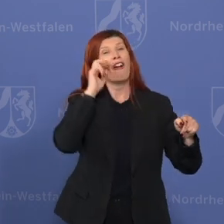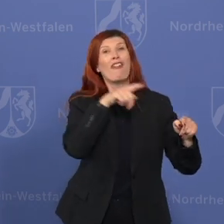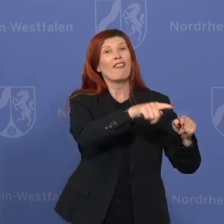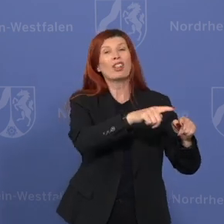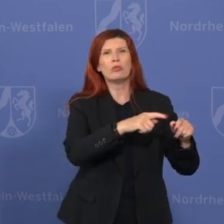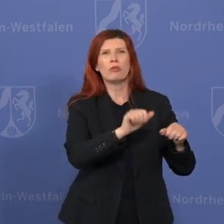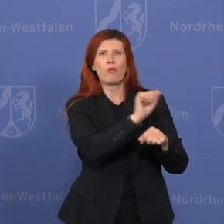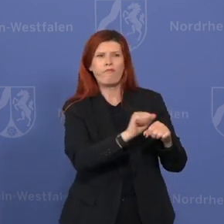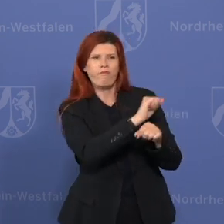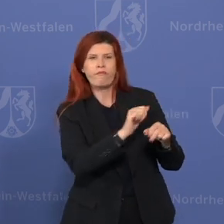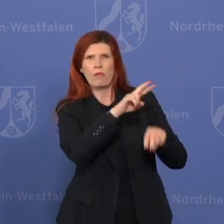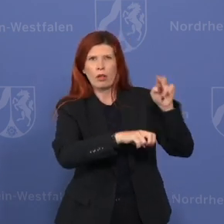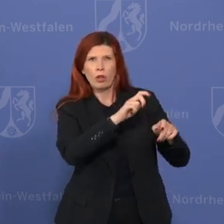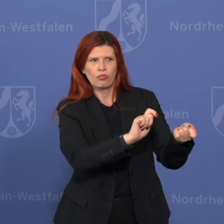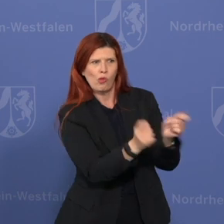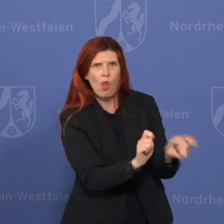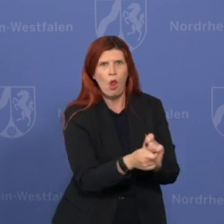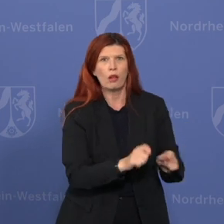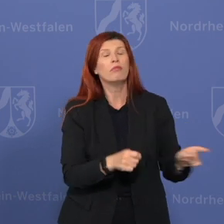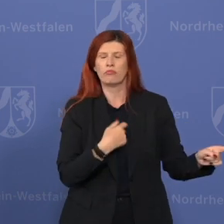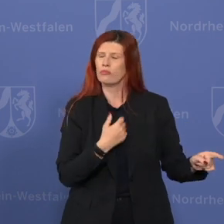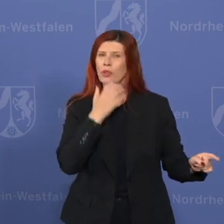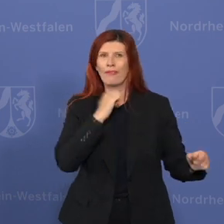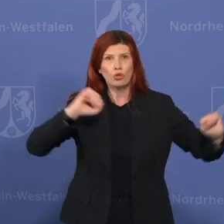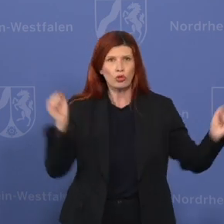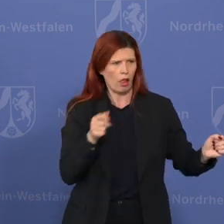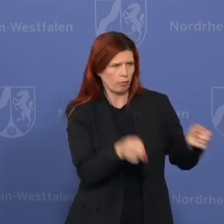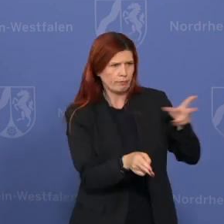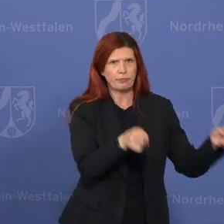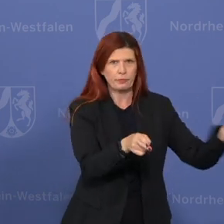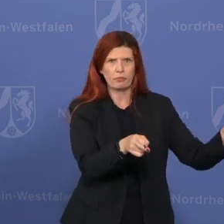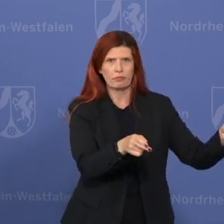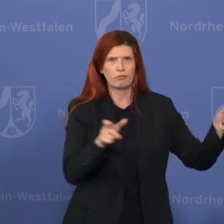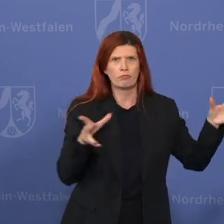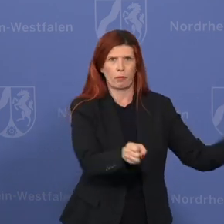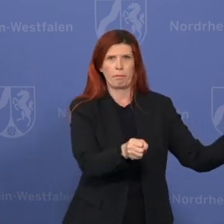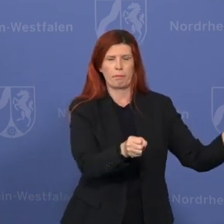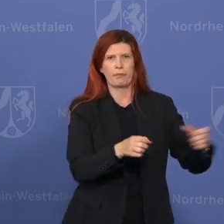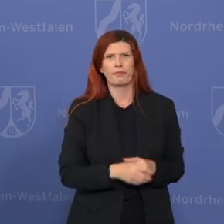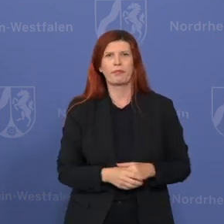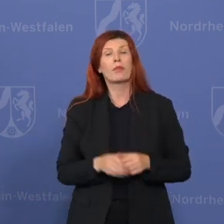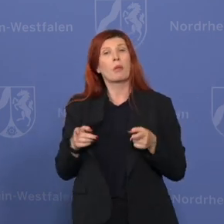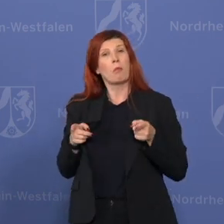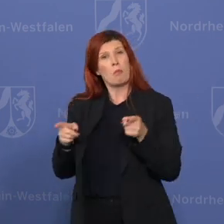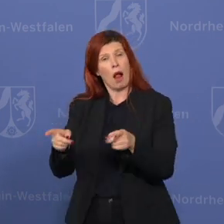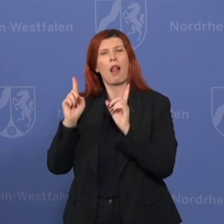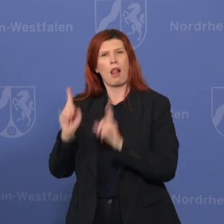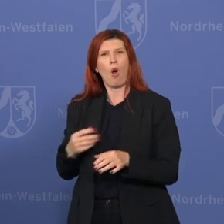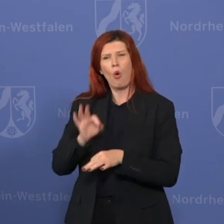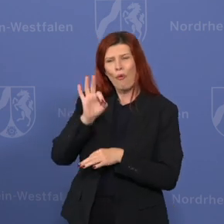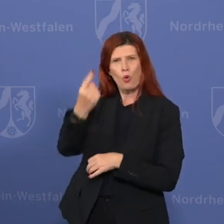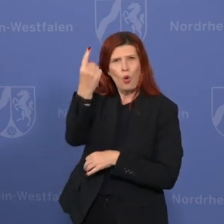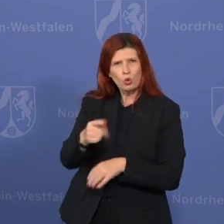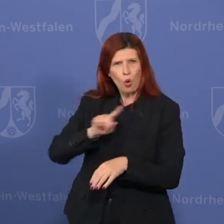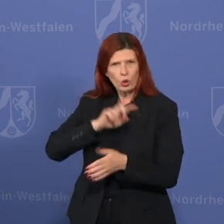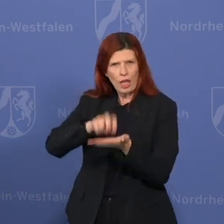kriminelle Machenschaften schnell reagieren zu können. Gleichzeitig arbeiten wir intensiv an einer Lösung für die